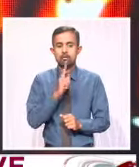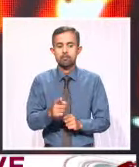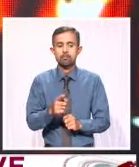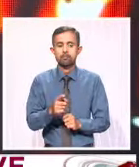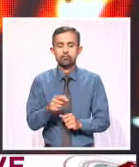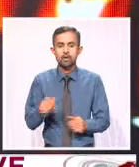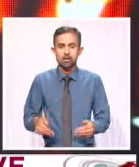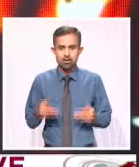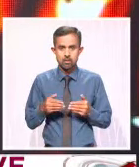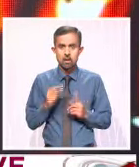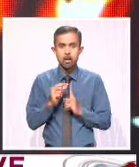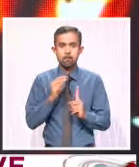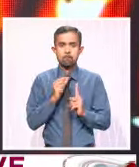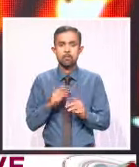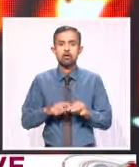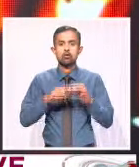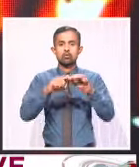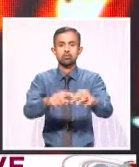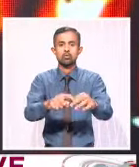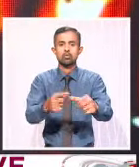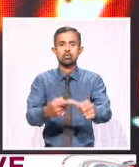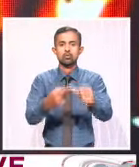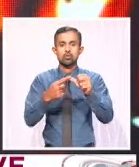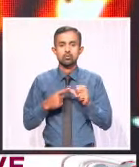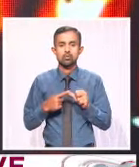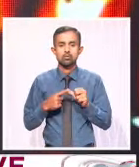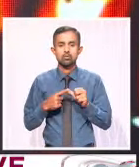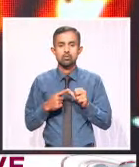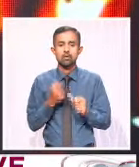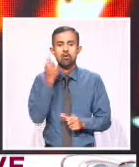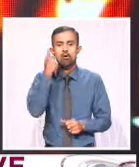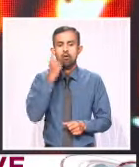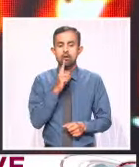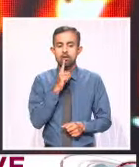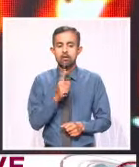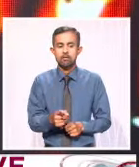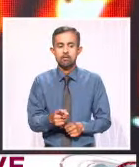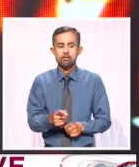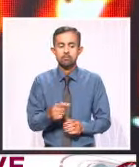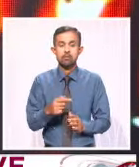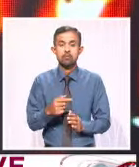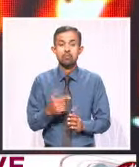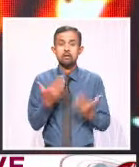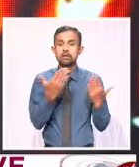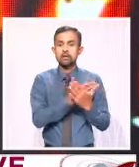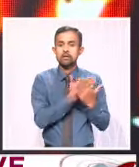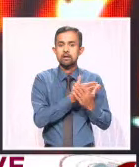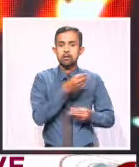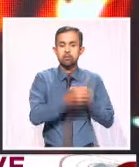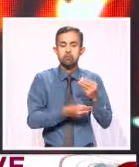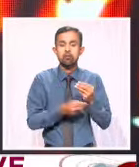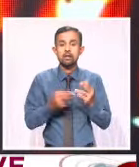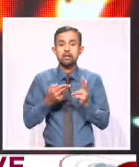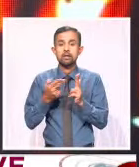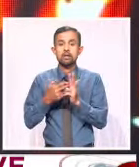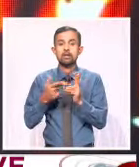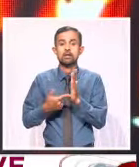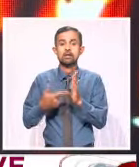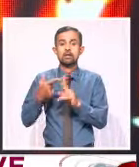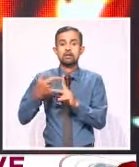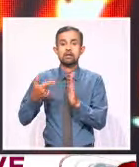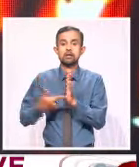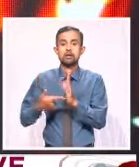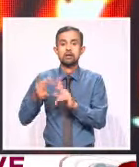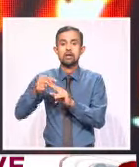පවසනවා. අද පාර්ලිමේන්තුවේදී යොමු ප්‍රශ්නයකට පිළිතුරු දෙමින් ඔහු මේ බව කියා සිටියා. මේ අතර සිනමා කර්මාන්තය හා සේවක අර්ථසාධක